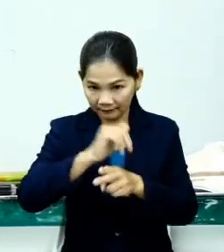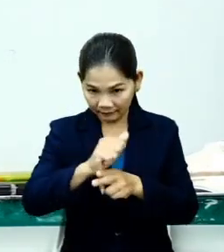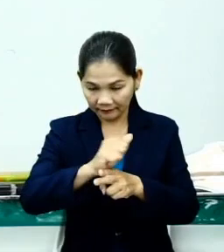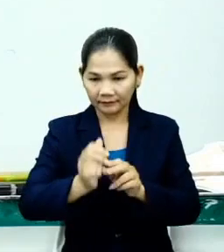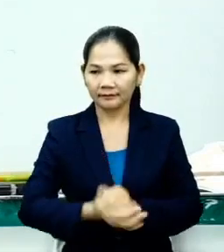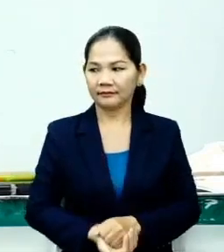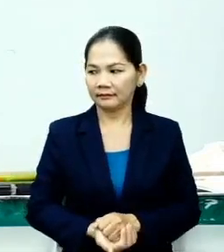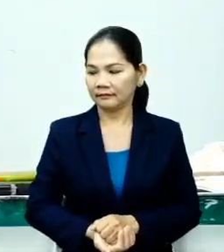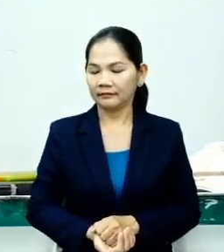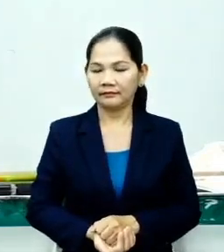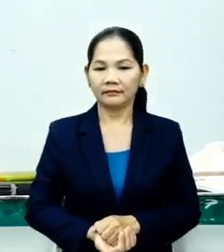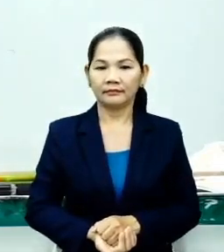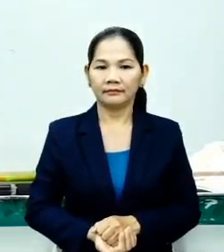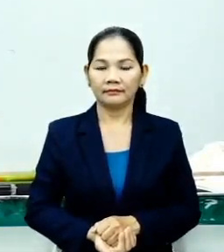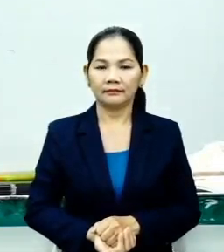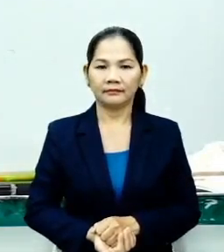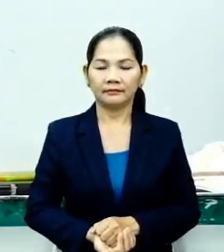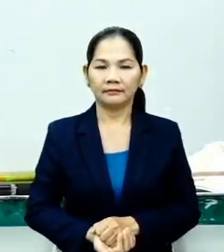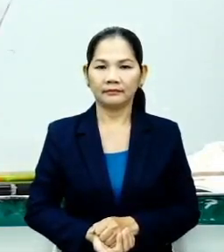cốt.